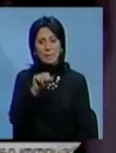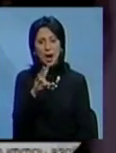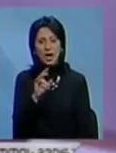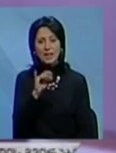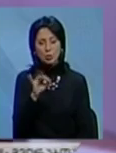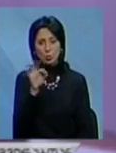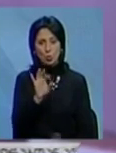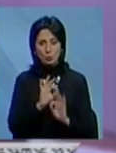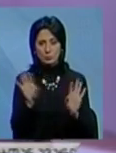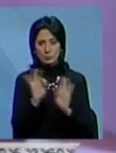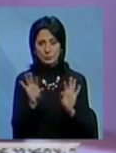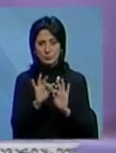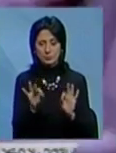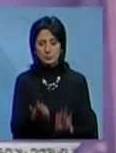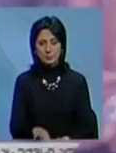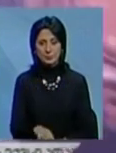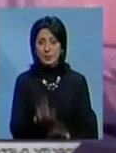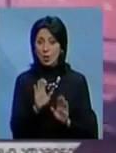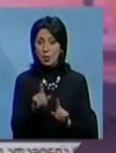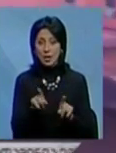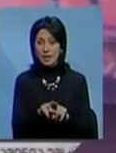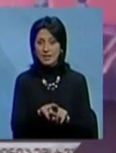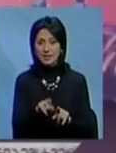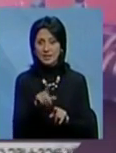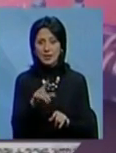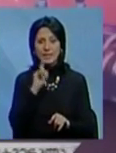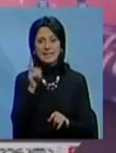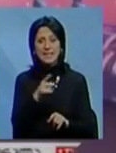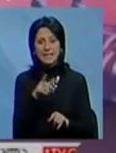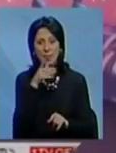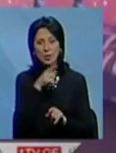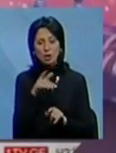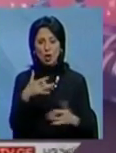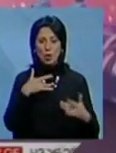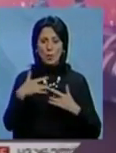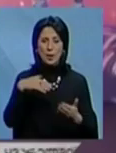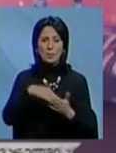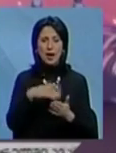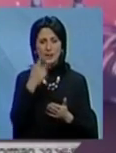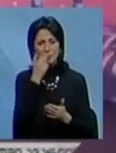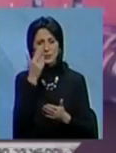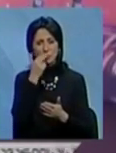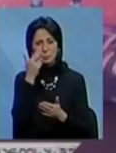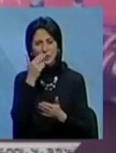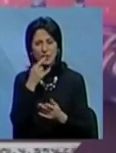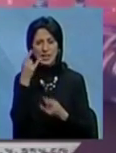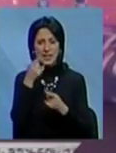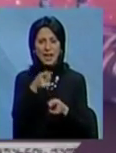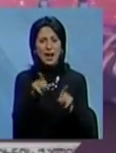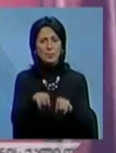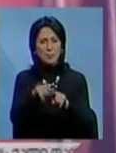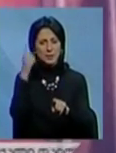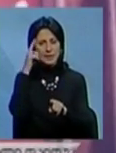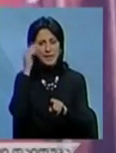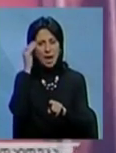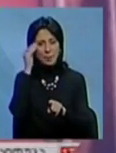მაკნატუნაზე გვიყვება. ოღონდ არა ისეთზე, როგორცაც წელიწადის ამ დროს ოპერის და ბალეტის თეატრებში ან ტელეეკრანებზე